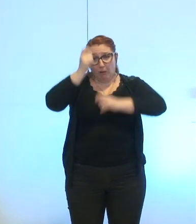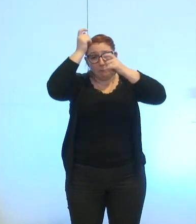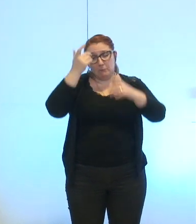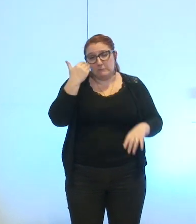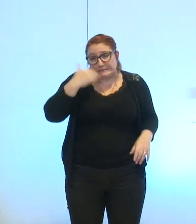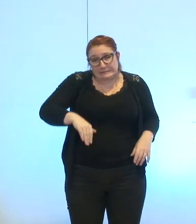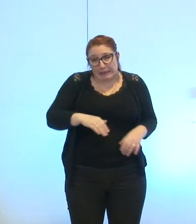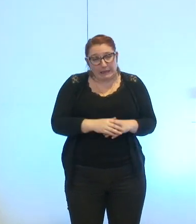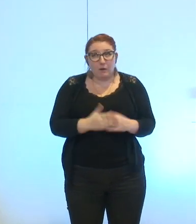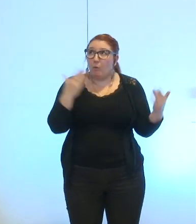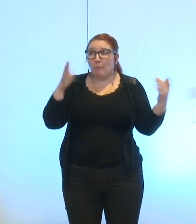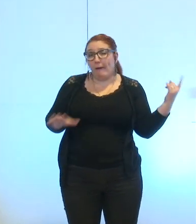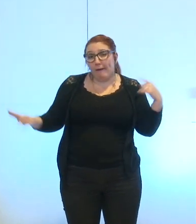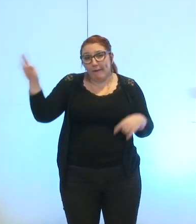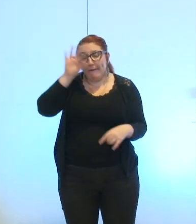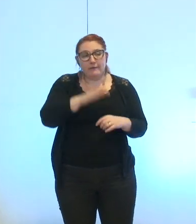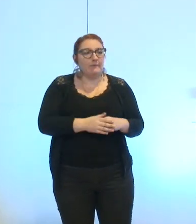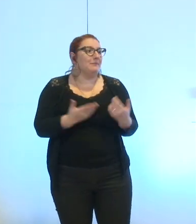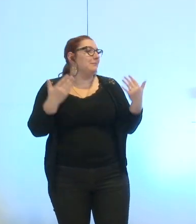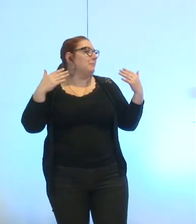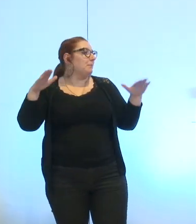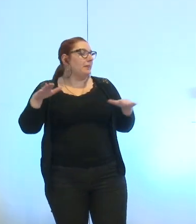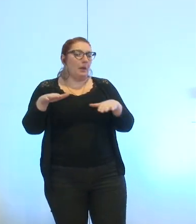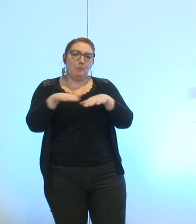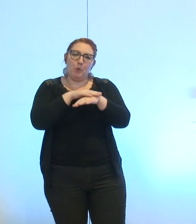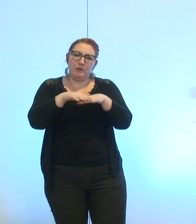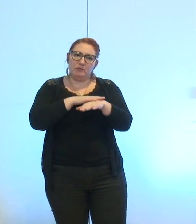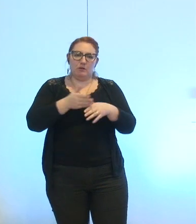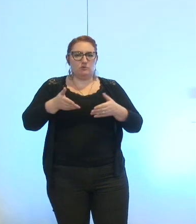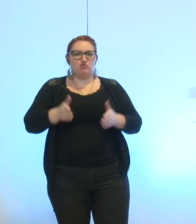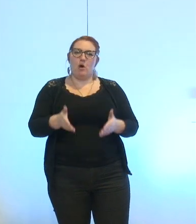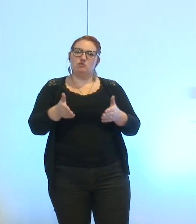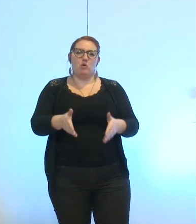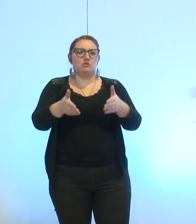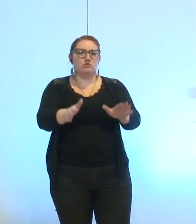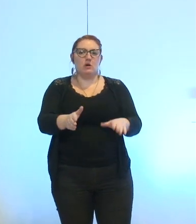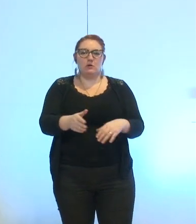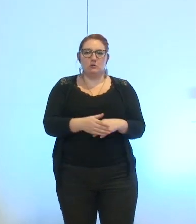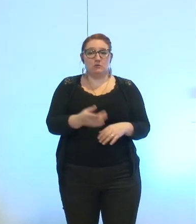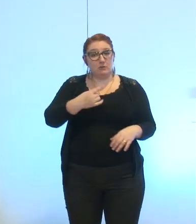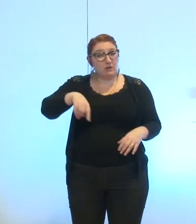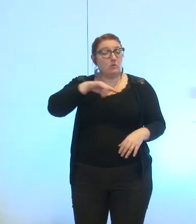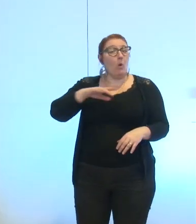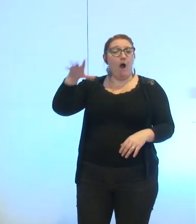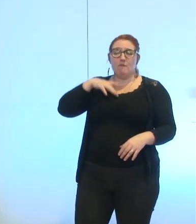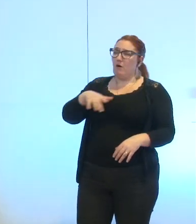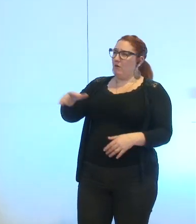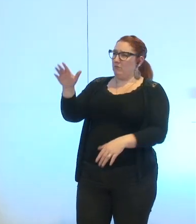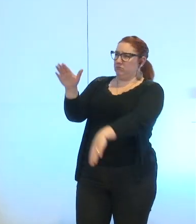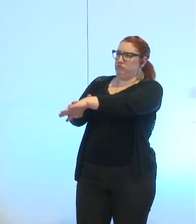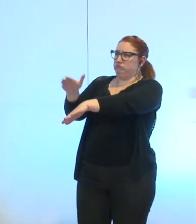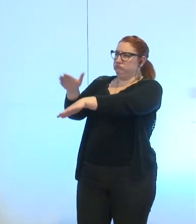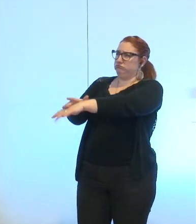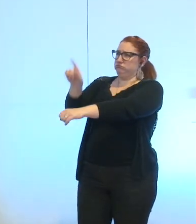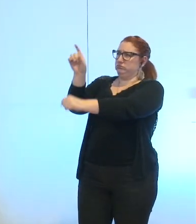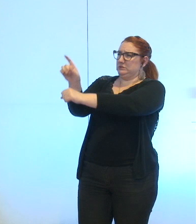seulement les choix politiques qui ont continué à être faits et que nous n'avions de cesse de dénoncer n'était plus